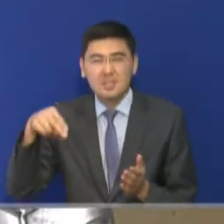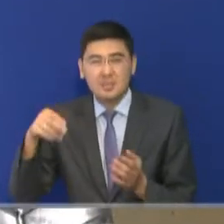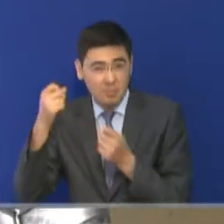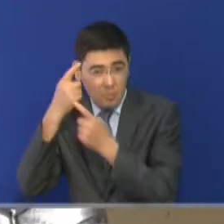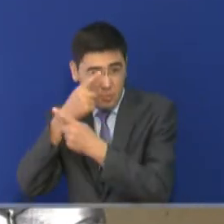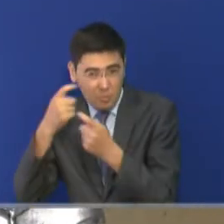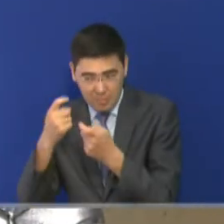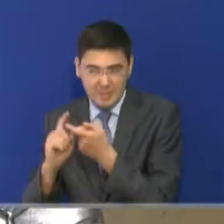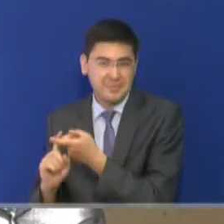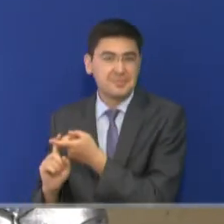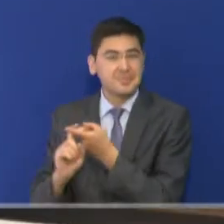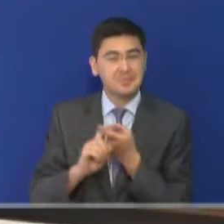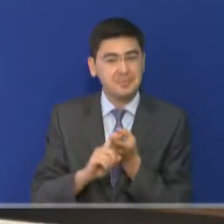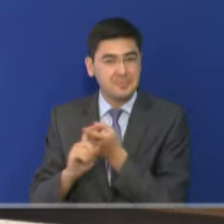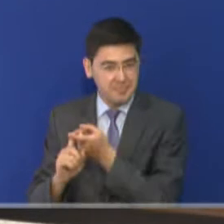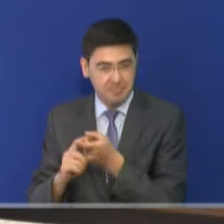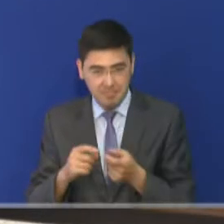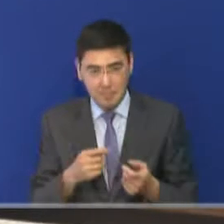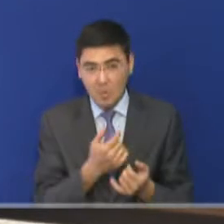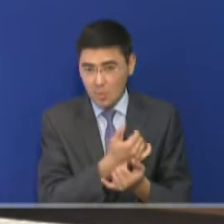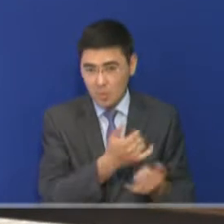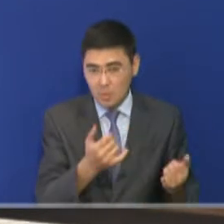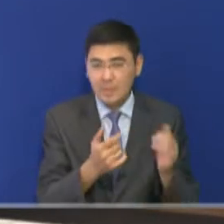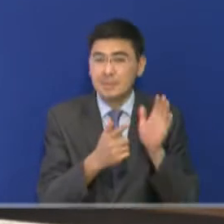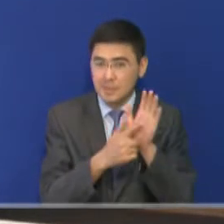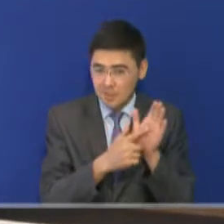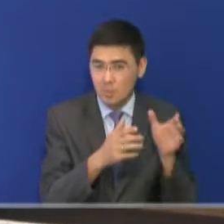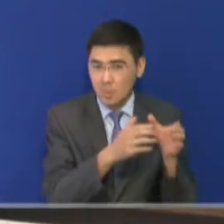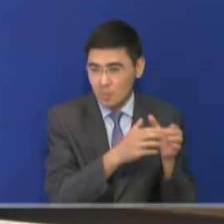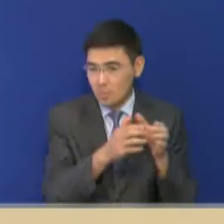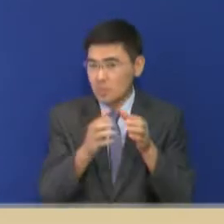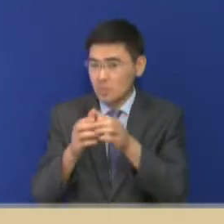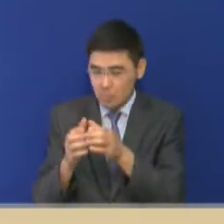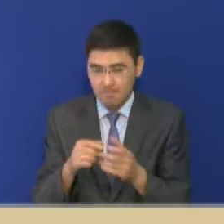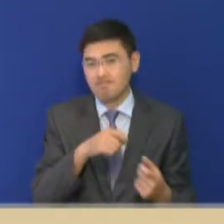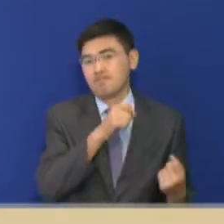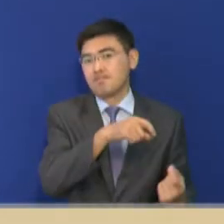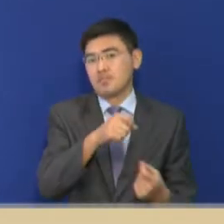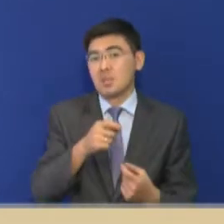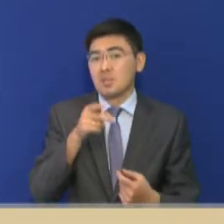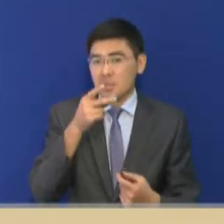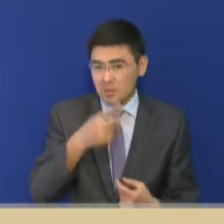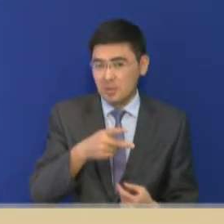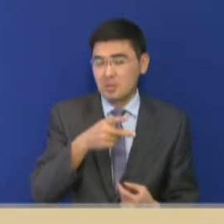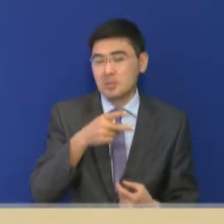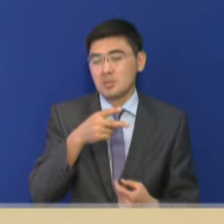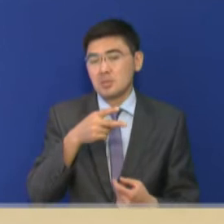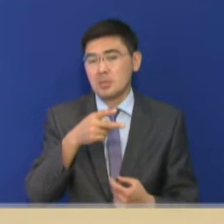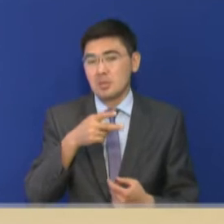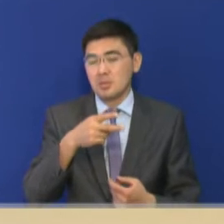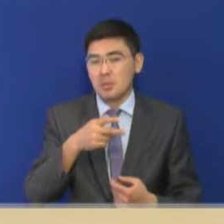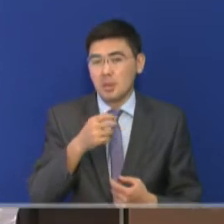төтенше жағдайға байланысты тағайындалған болатын. Оған 7 санаттағы азаматтар үміткер болды. 2020 жылдың 11